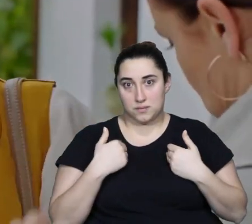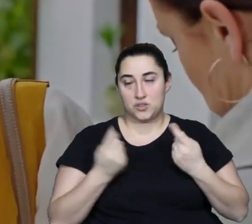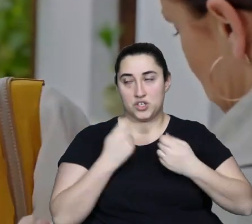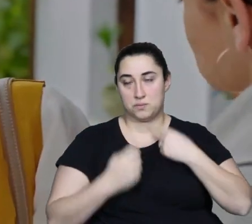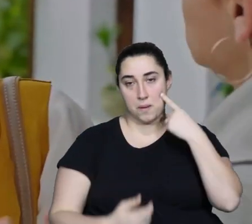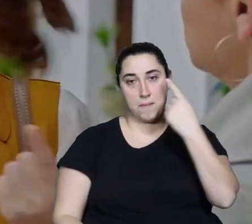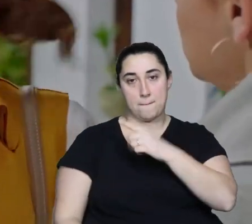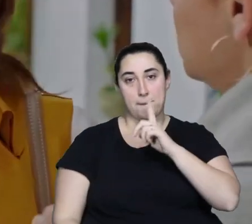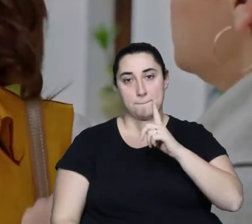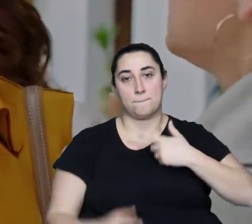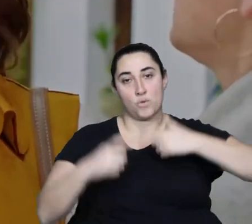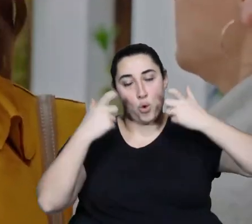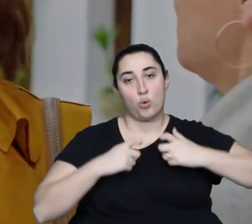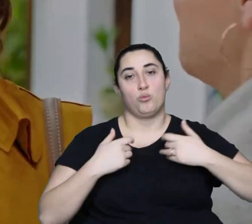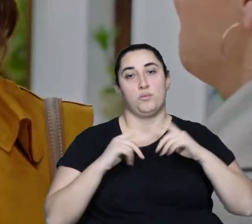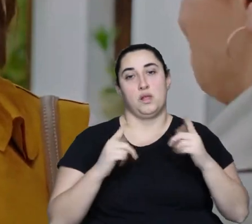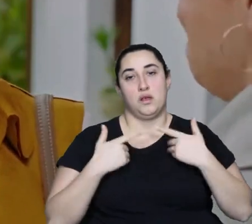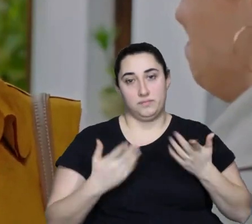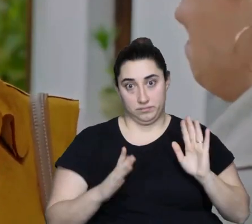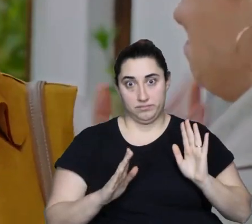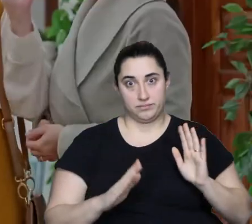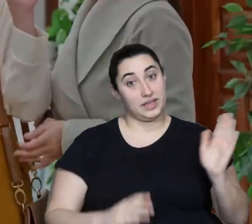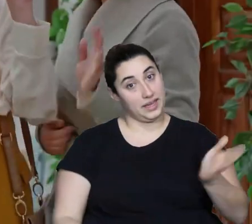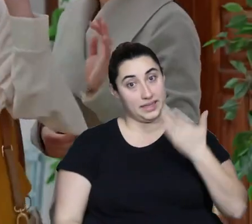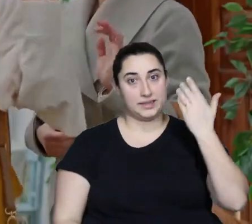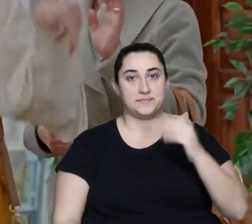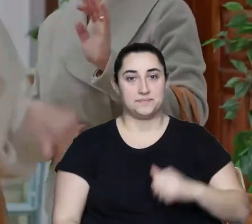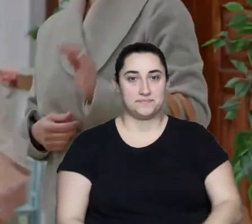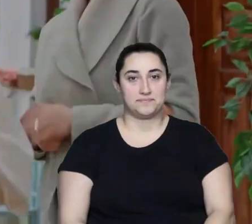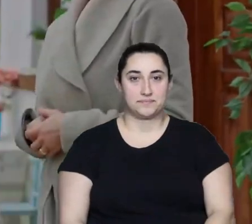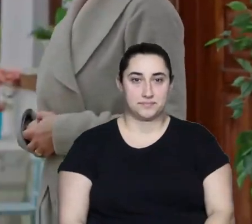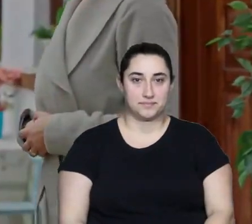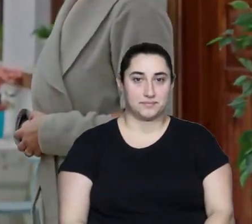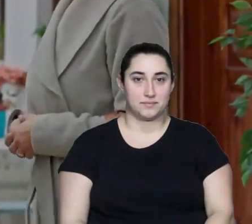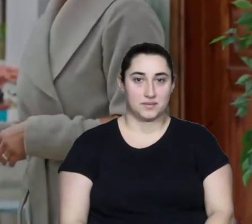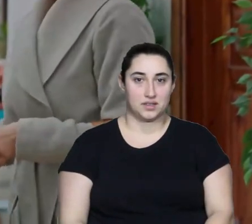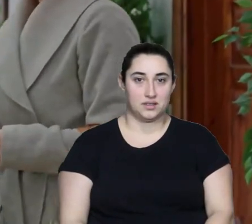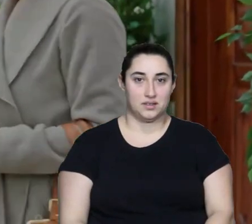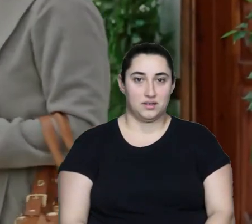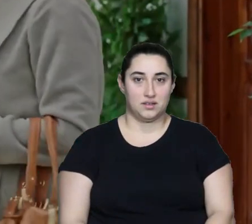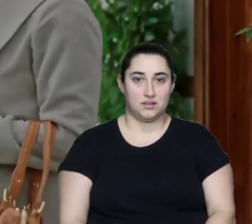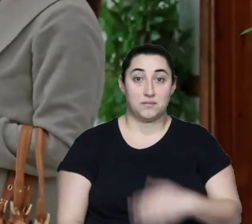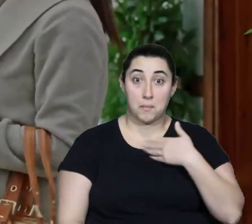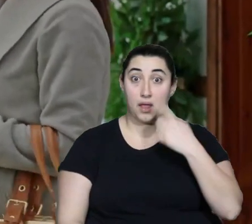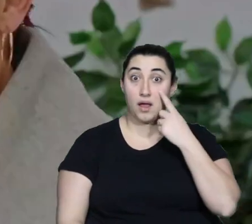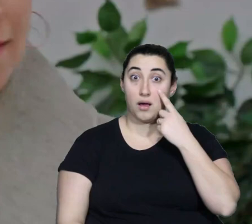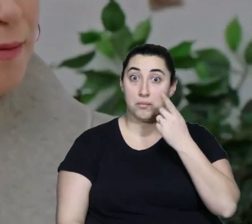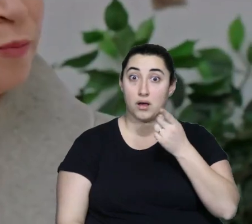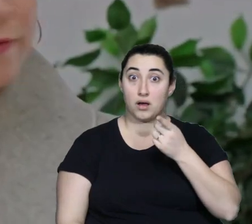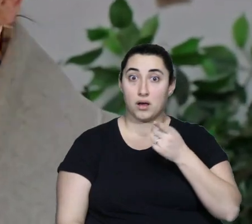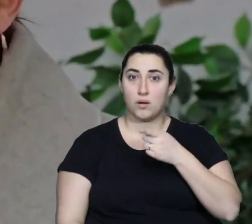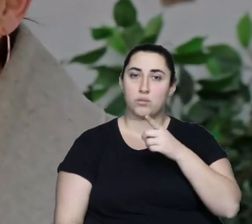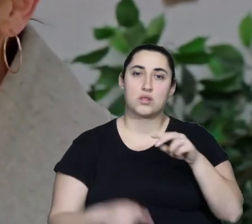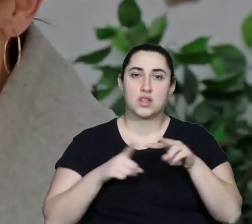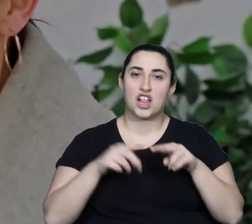işimin başına geçeyim. Sorumluluklarım var değil mi? Tabii. Hadi. Hadi. Hadi. Hadi. Kız bana bak.